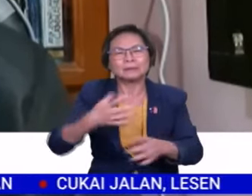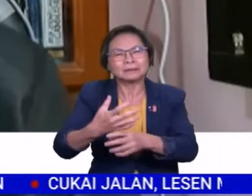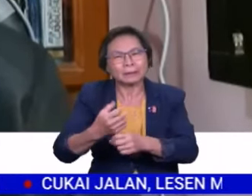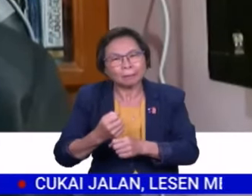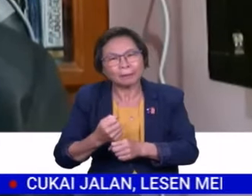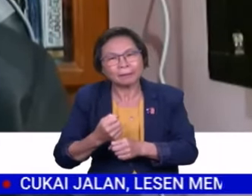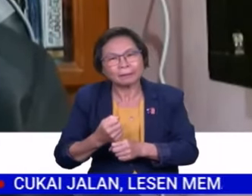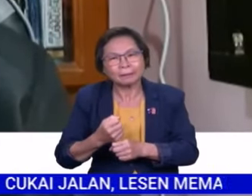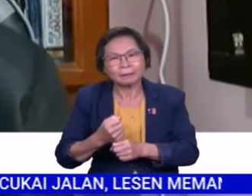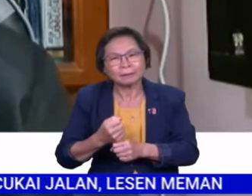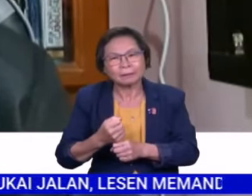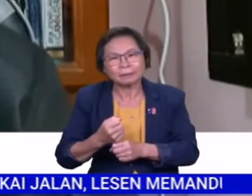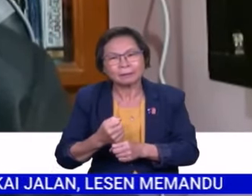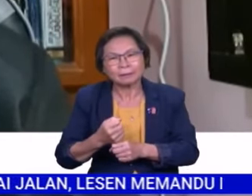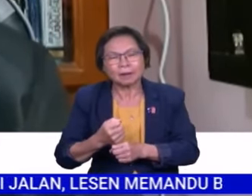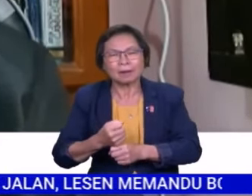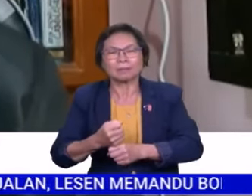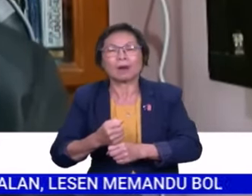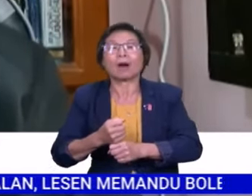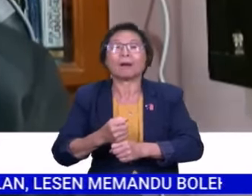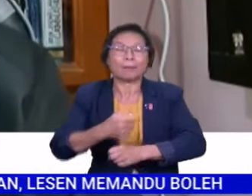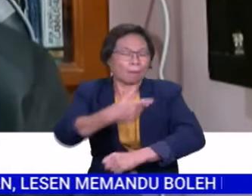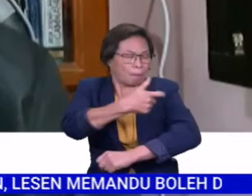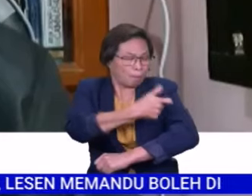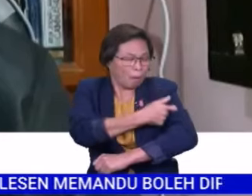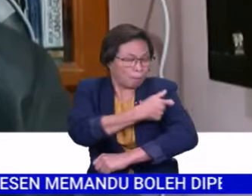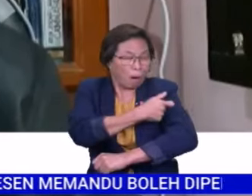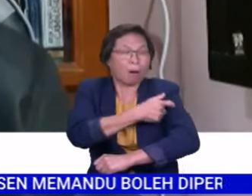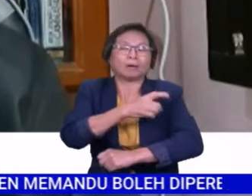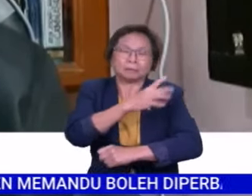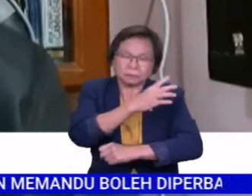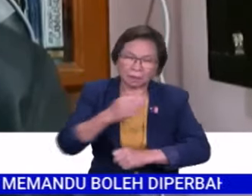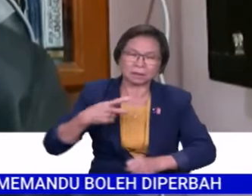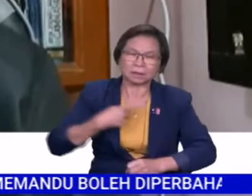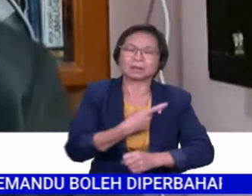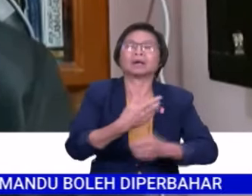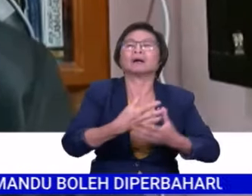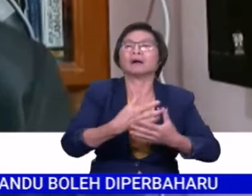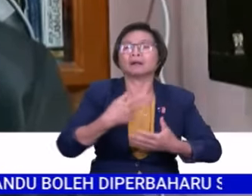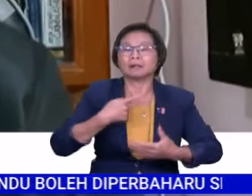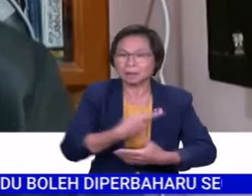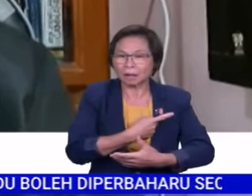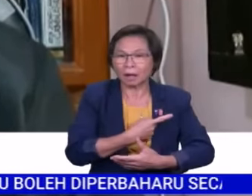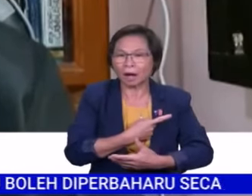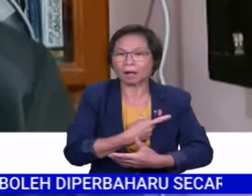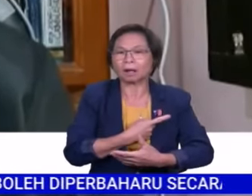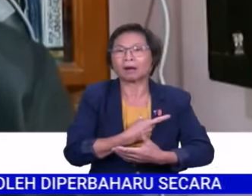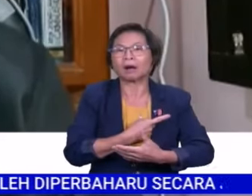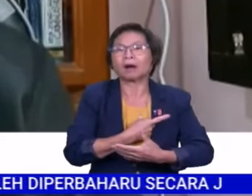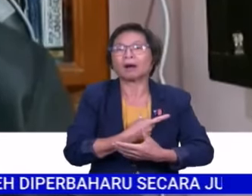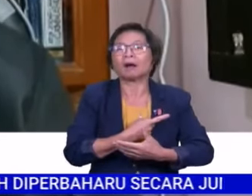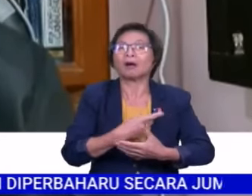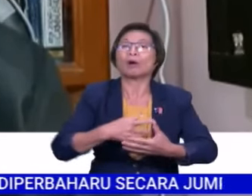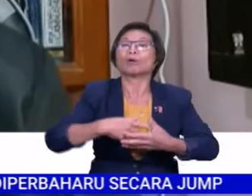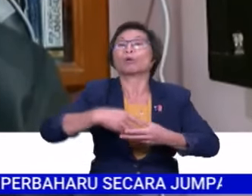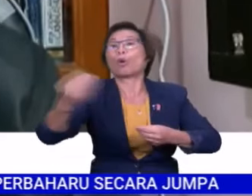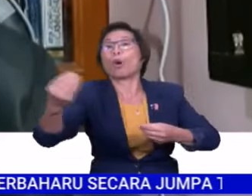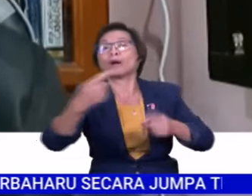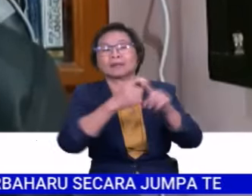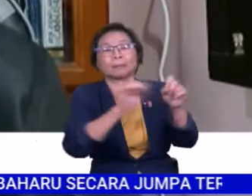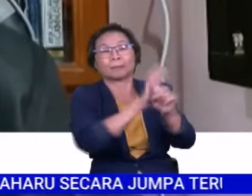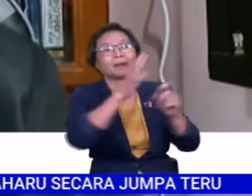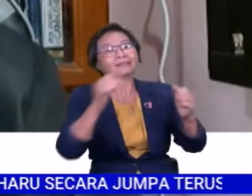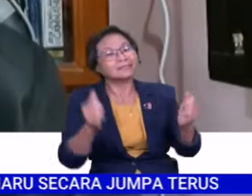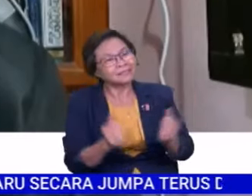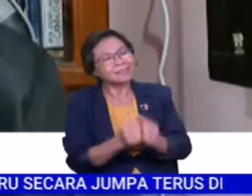mendapat liputan imunisasi dan kita semua akan keluar daripada pandemik ini dengan